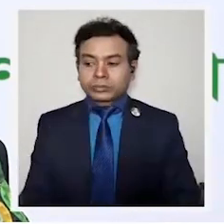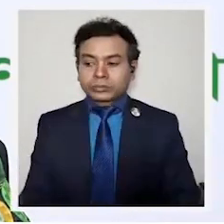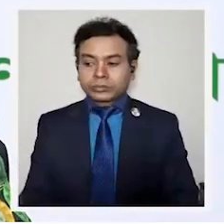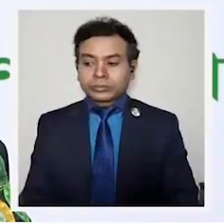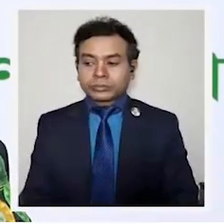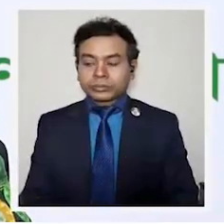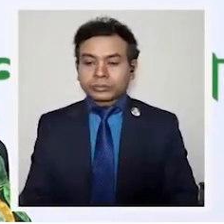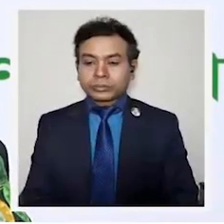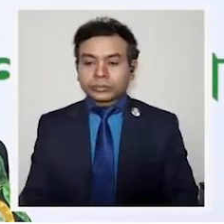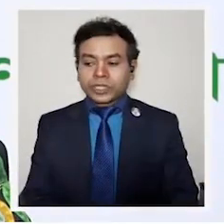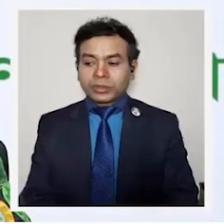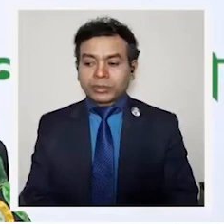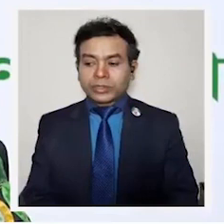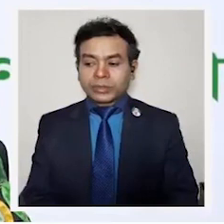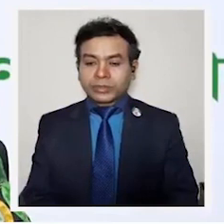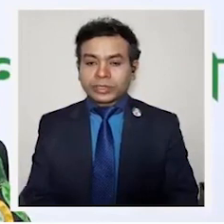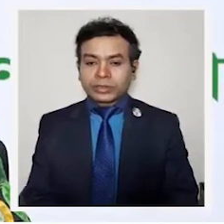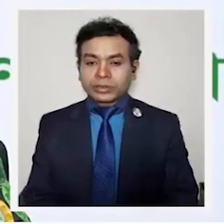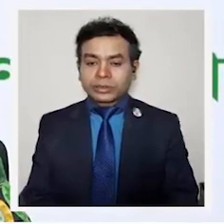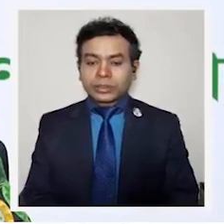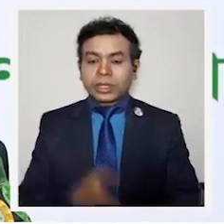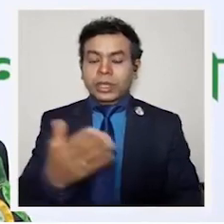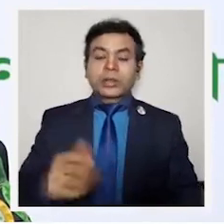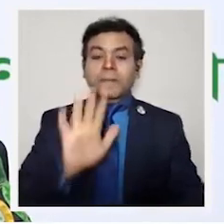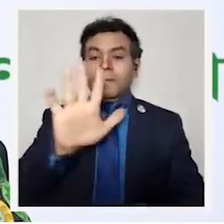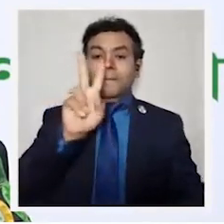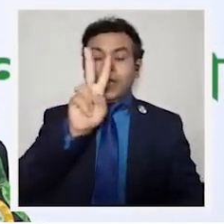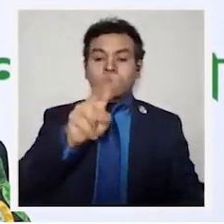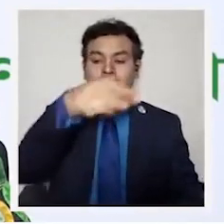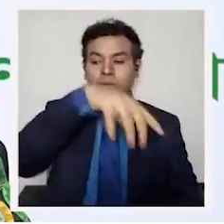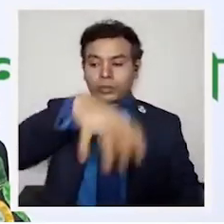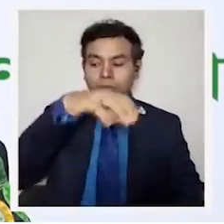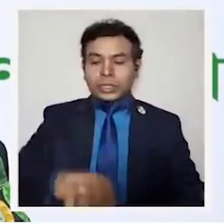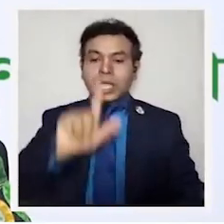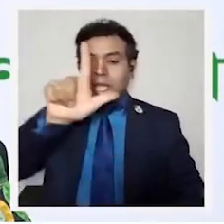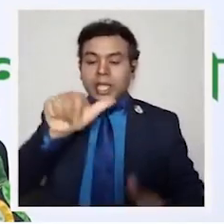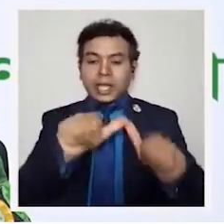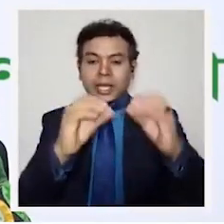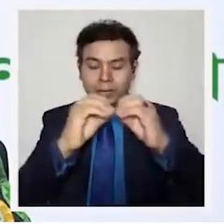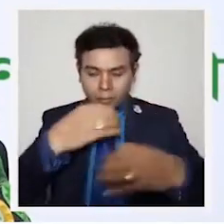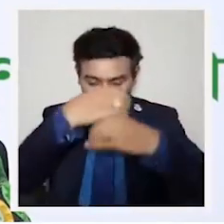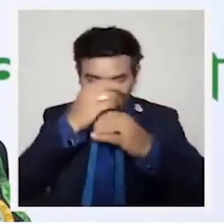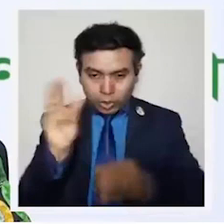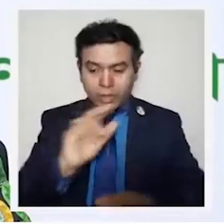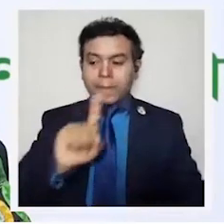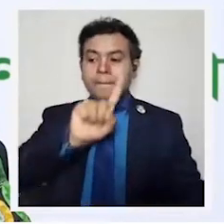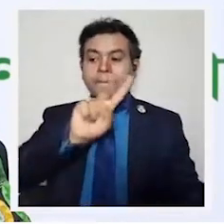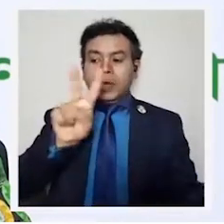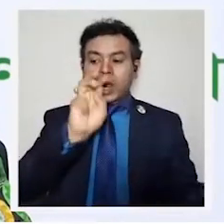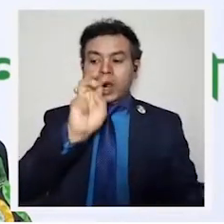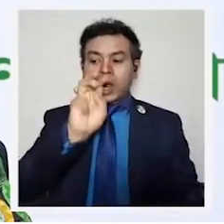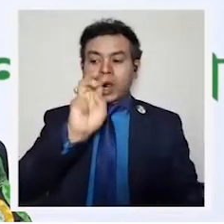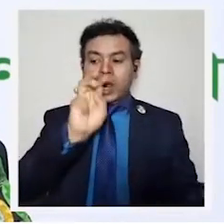সুলতানা অনলাইনে বুলেটিন উপস্থাপন করেন। তিনি 52টি ল্যাবরেটরিতে নমুনা পরীক্ষার তথ্য তুলে ধরে জানান, করোনা ভাইরাস শনাক্তে গত 24 ঘন্টায়